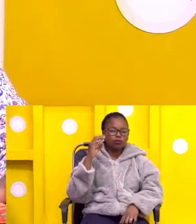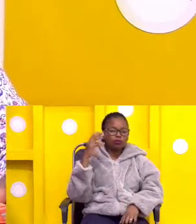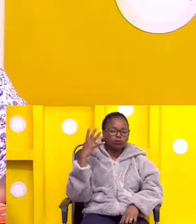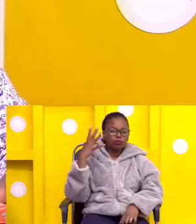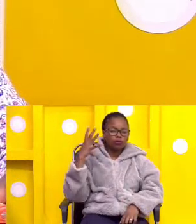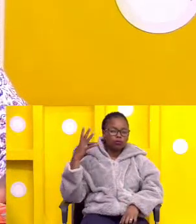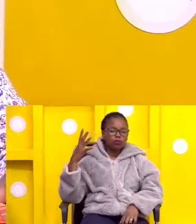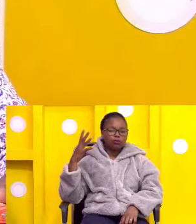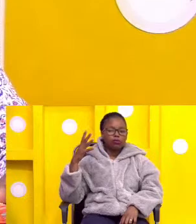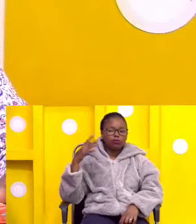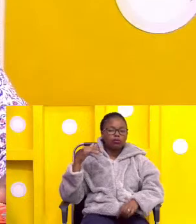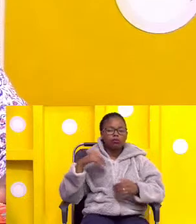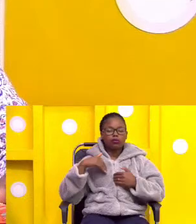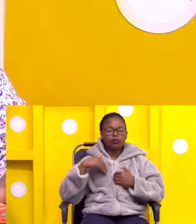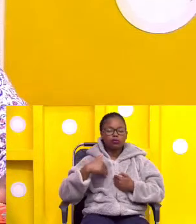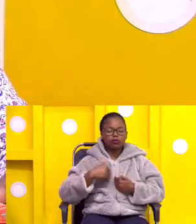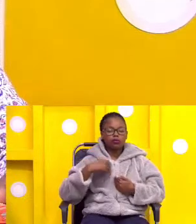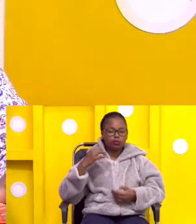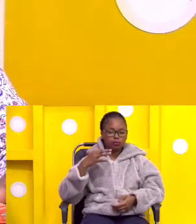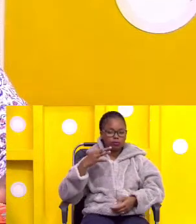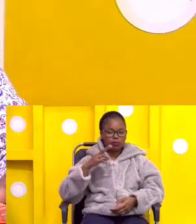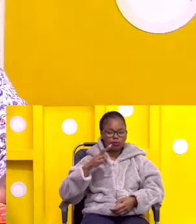tũgĩtungata ngĩnoga mũno